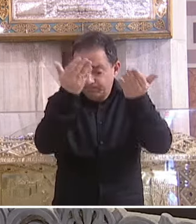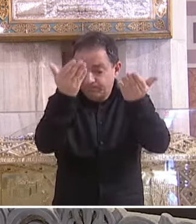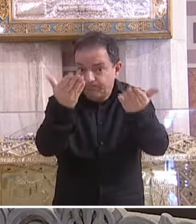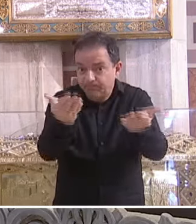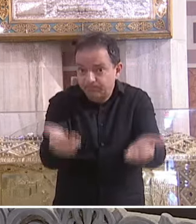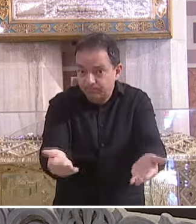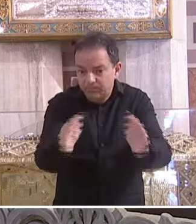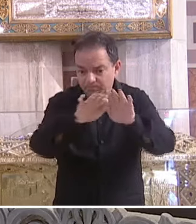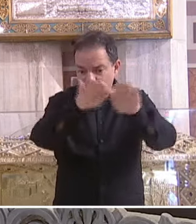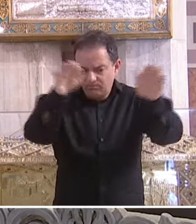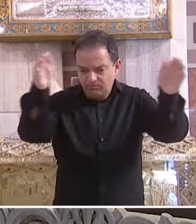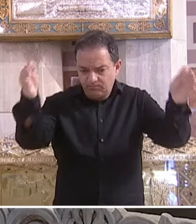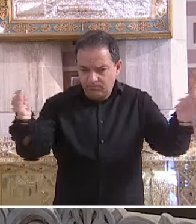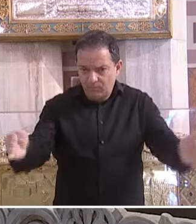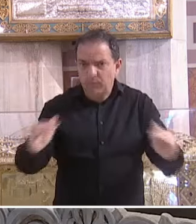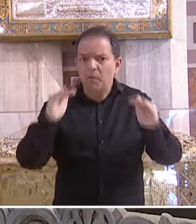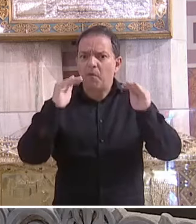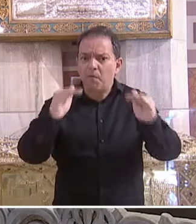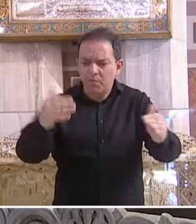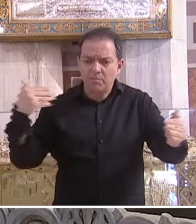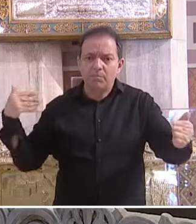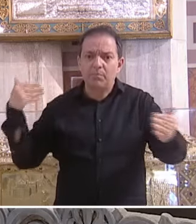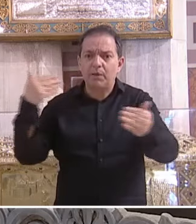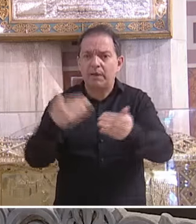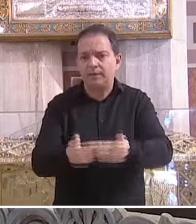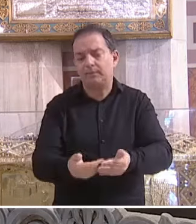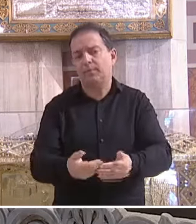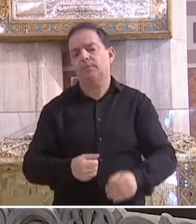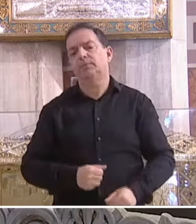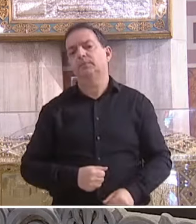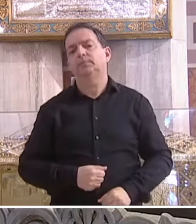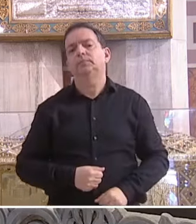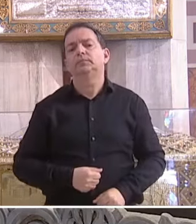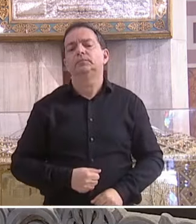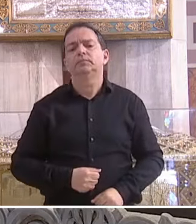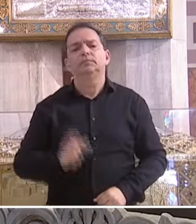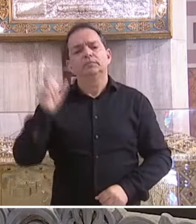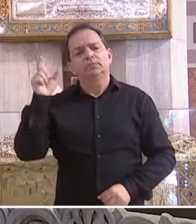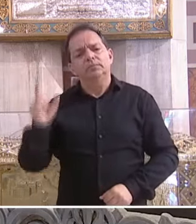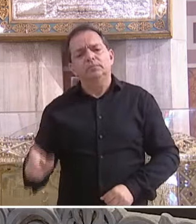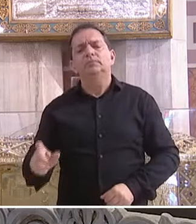όπου παραμένει μέχρι σήμερα. Η θυσία του,